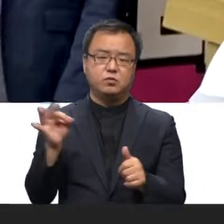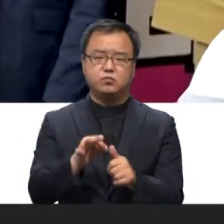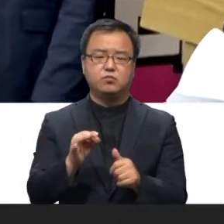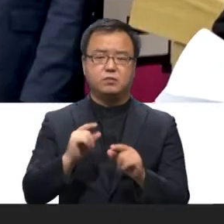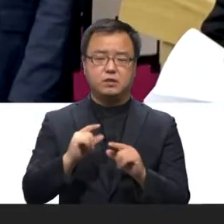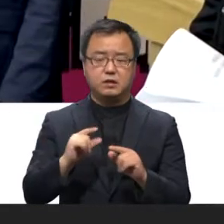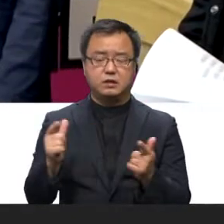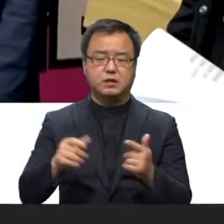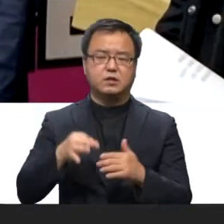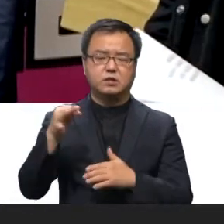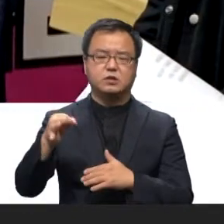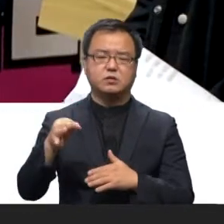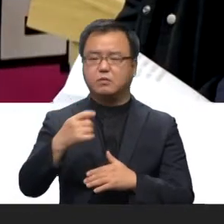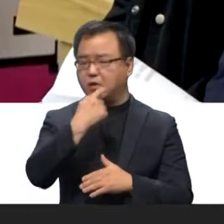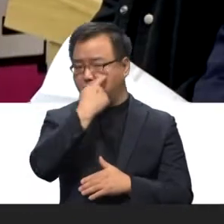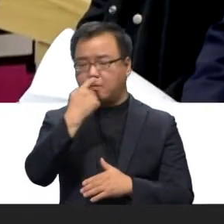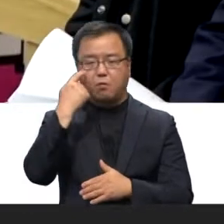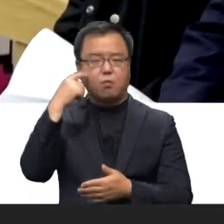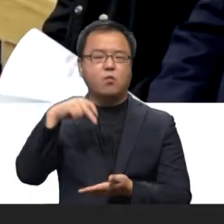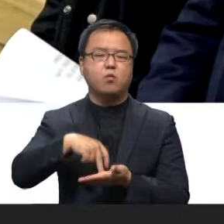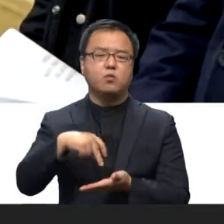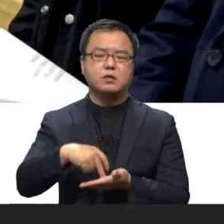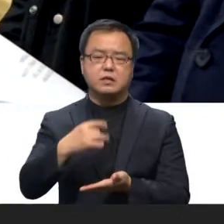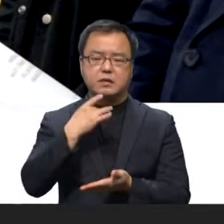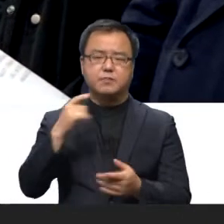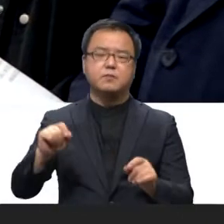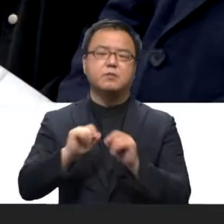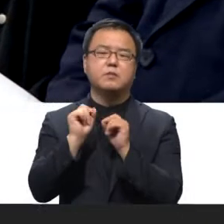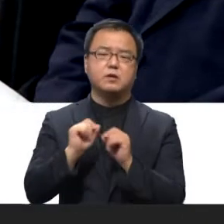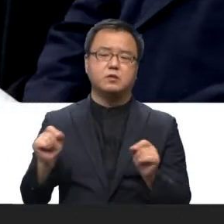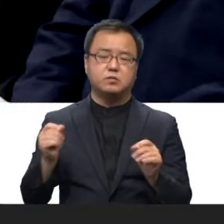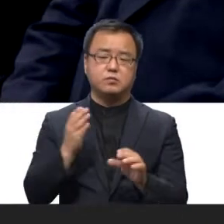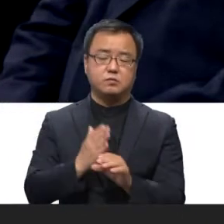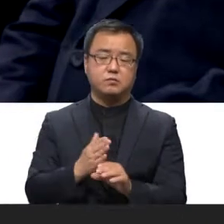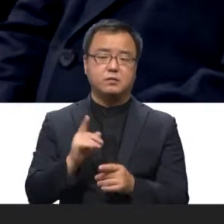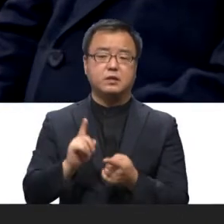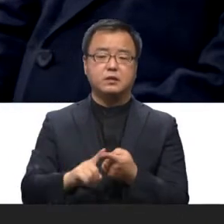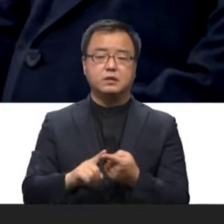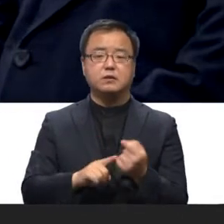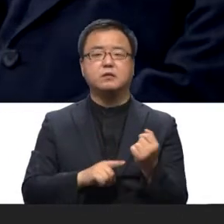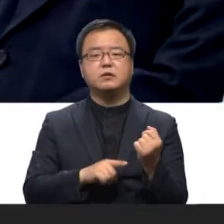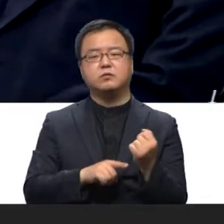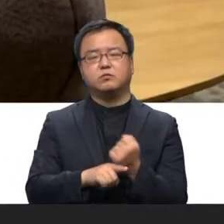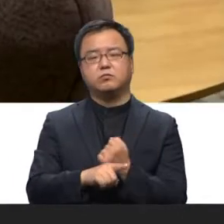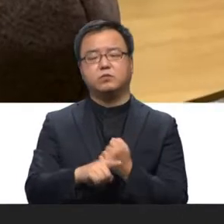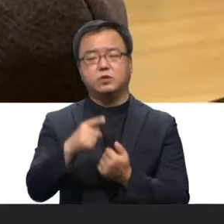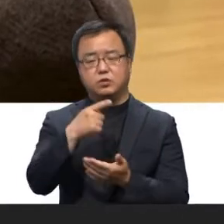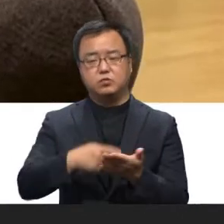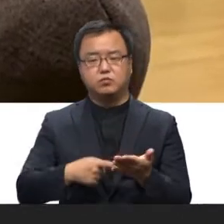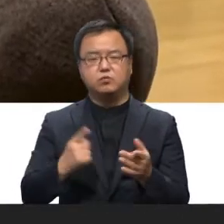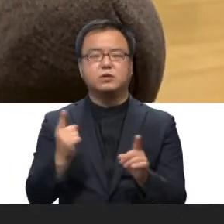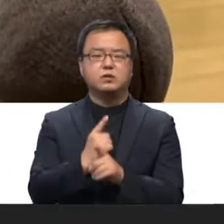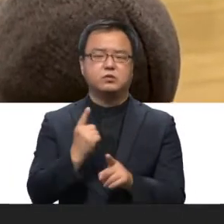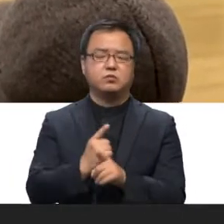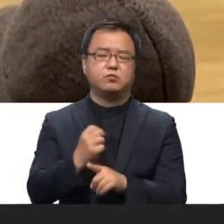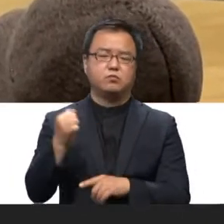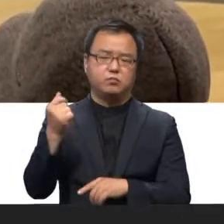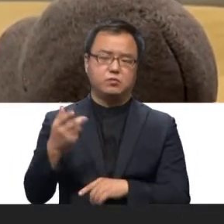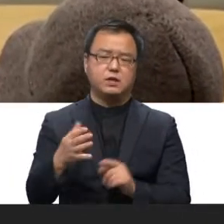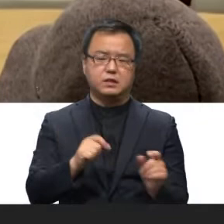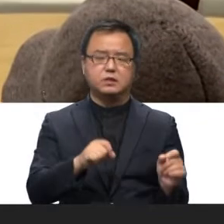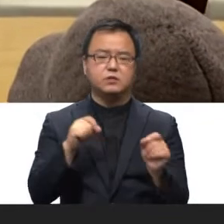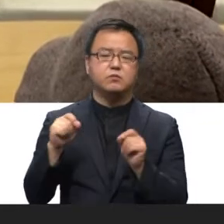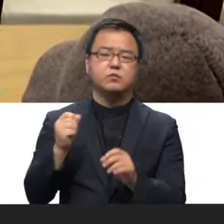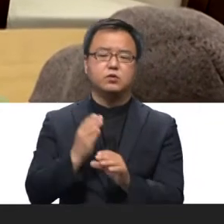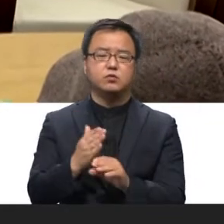하고 시간만 질질 끌고 있고요. 예. 이로 인해가 수술과 치료가 수차례 지연이 되었습니다. 아. 현재 상태가